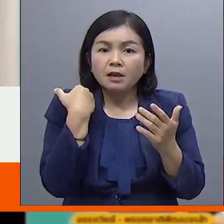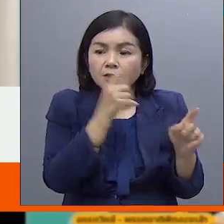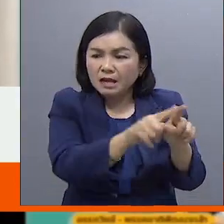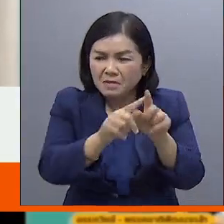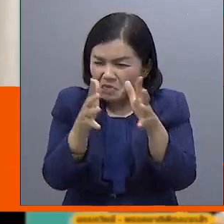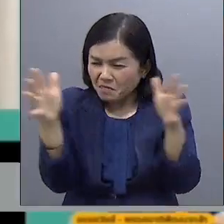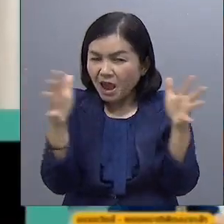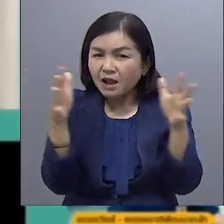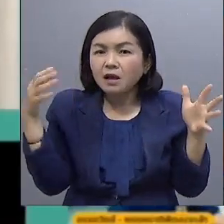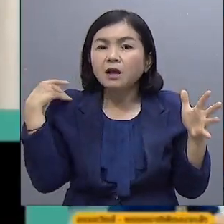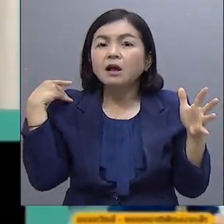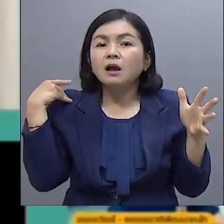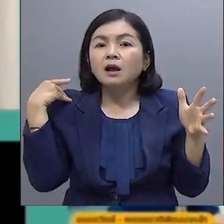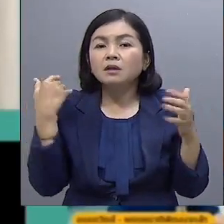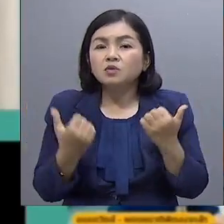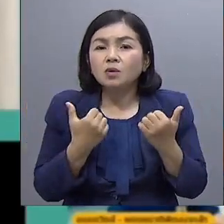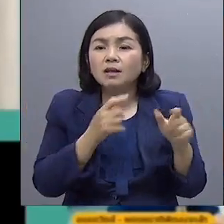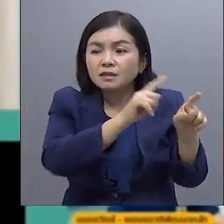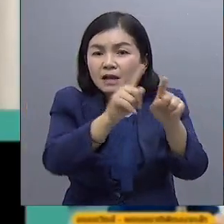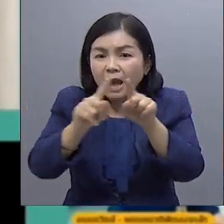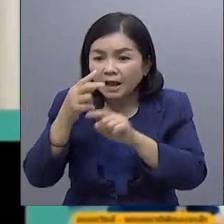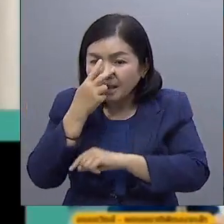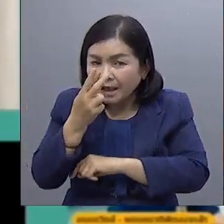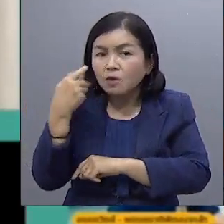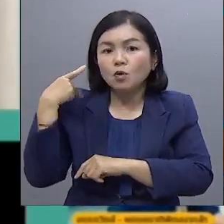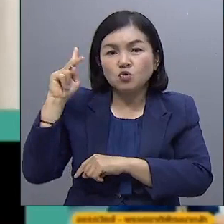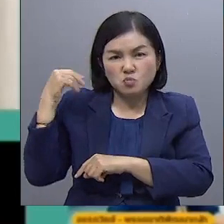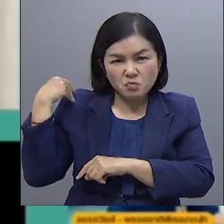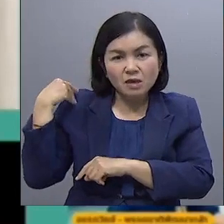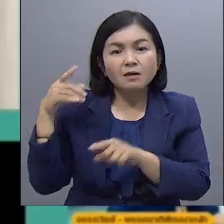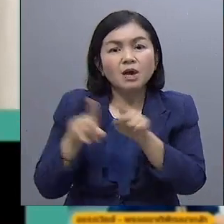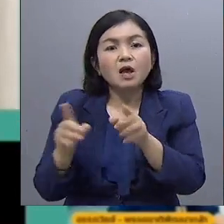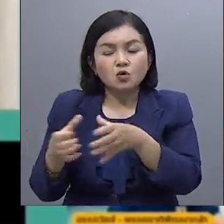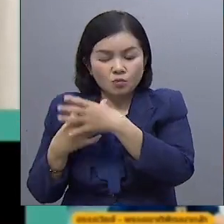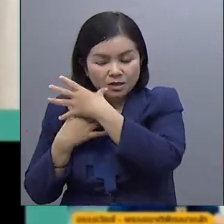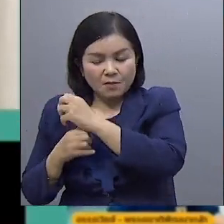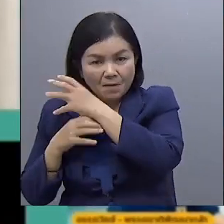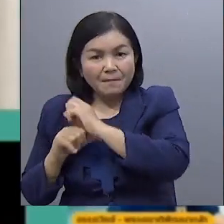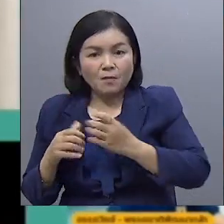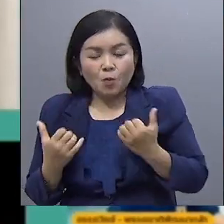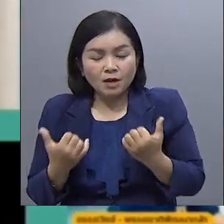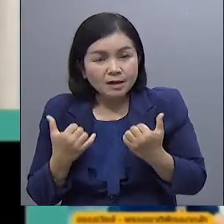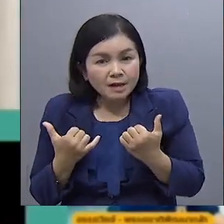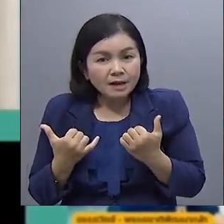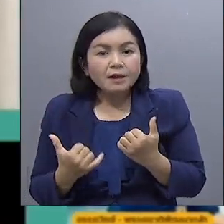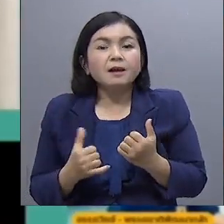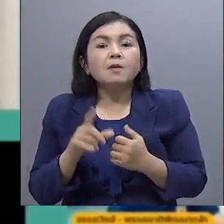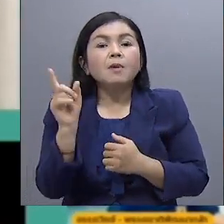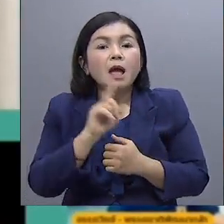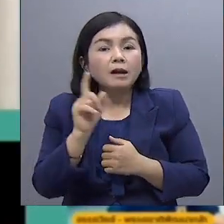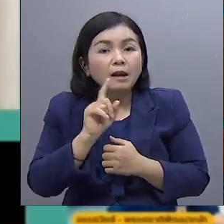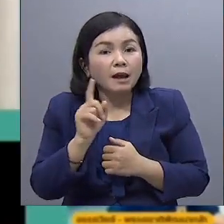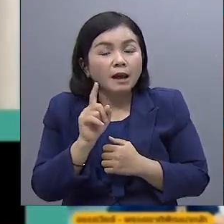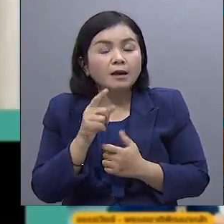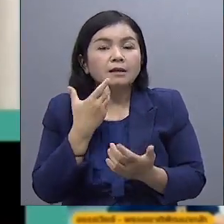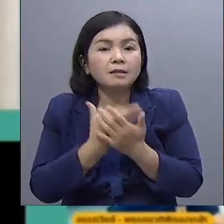ยกันเราต้องเอาสิ่งเหล่านี้มาใช้ประโยชน์นะครับซึ่งประชาธิปัตย์นะครับวันนี้เราก็นำเสนอเรื่องของการใช้เ